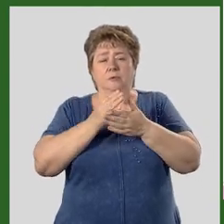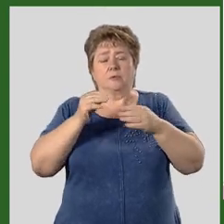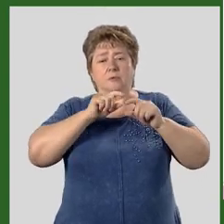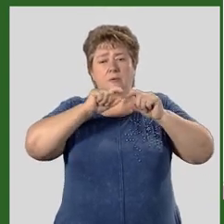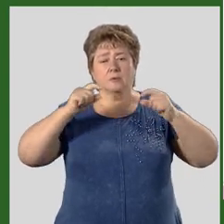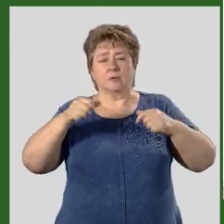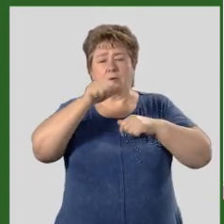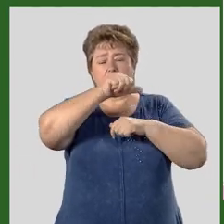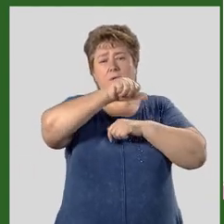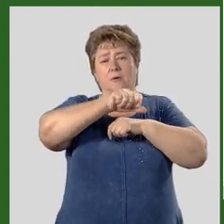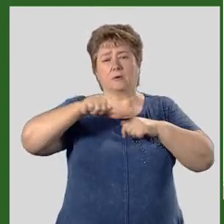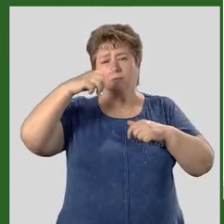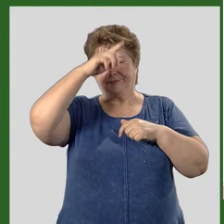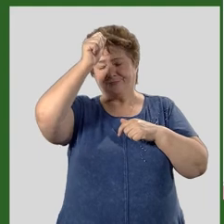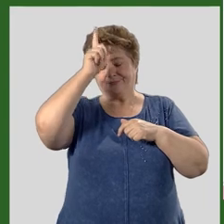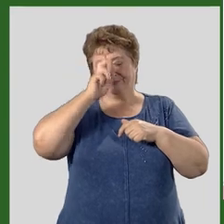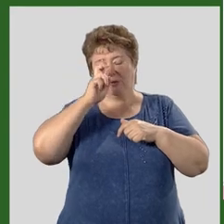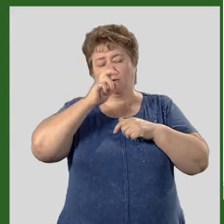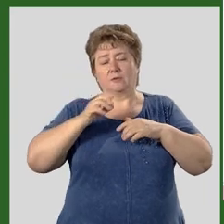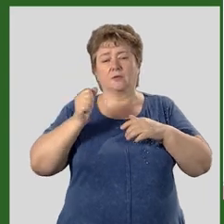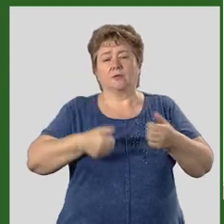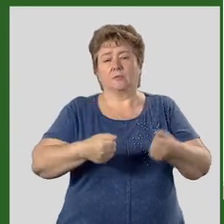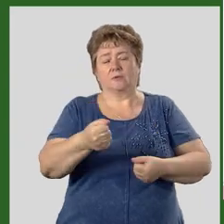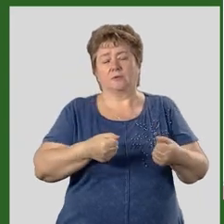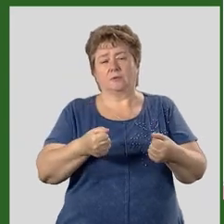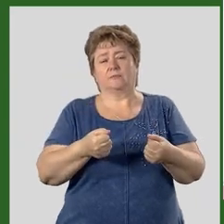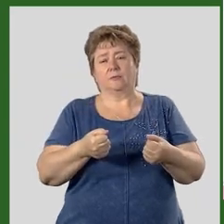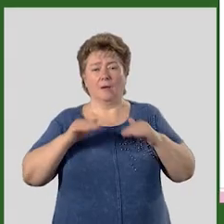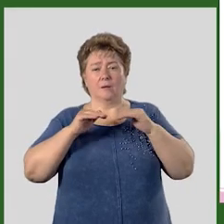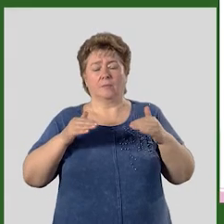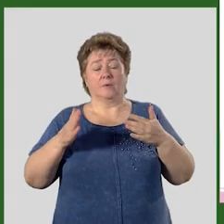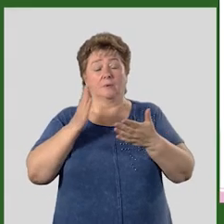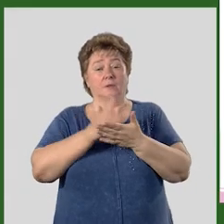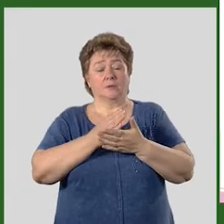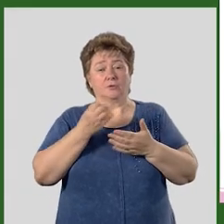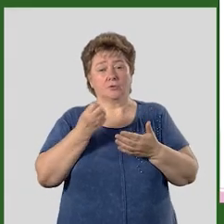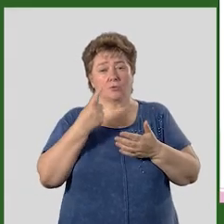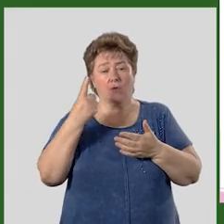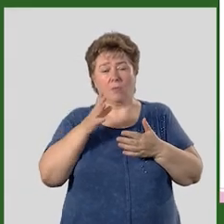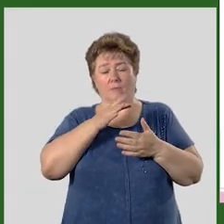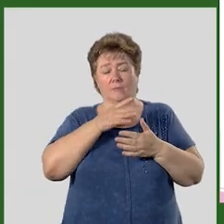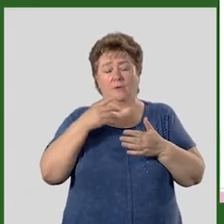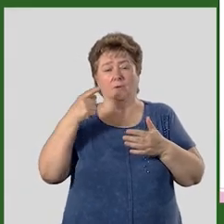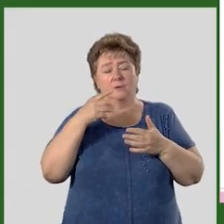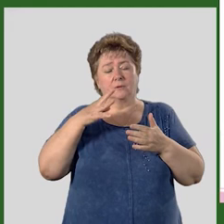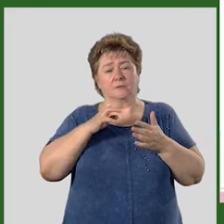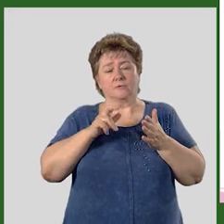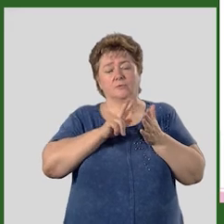проводят по государственным и административным границам. Ребята, есть еще одно время.